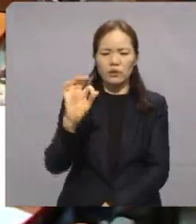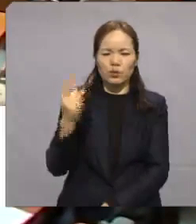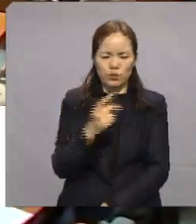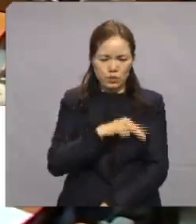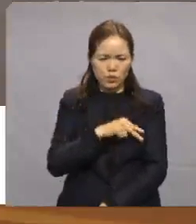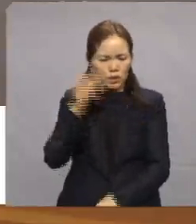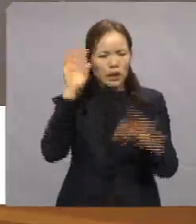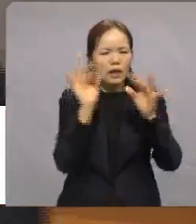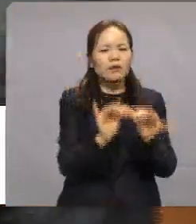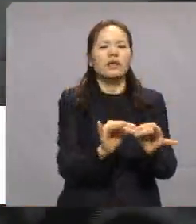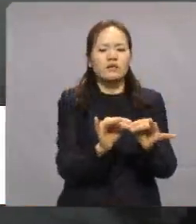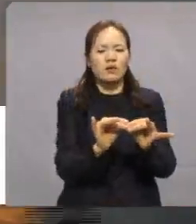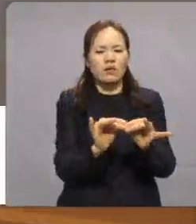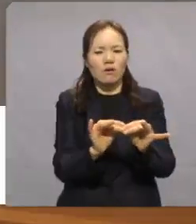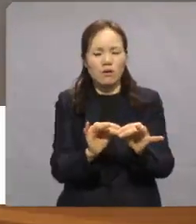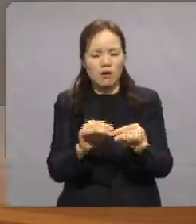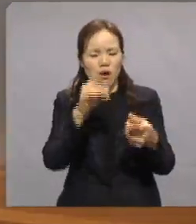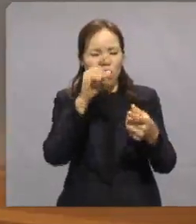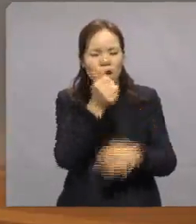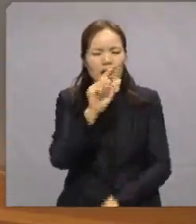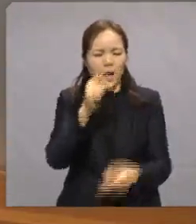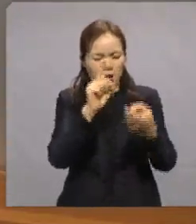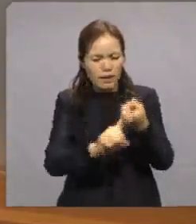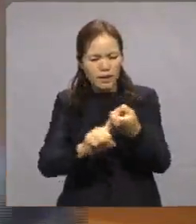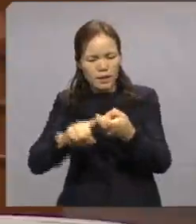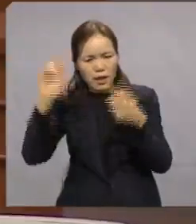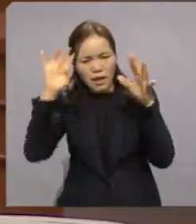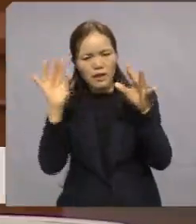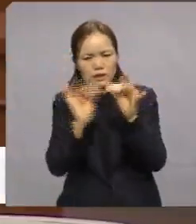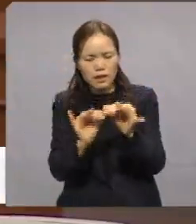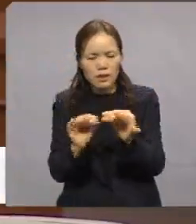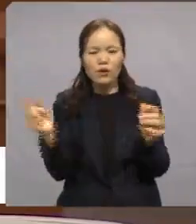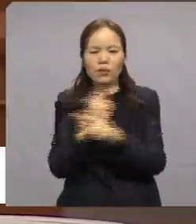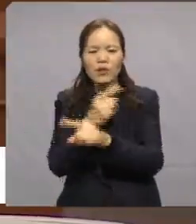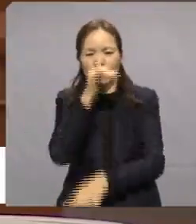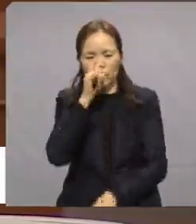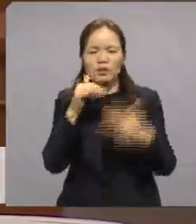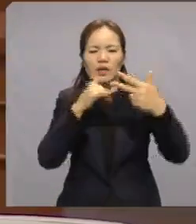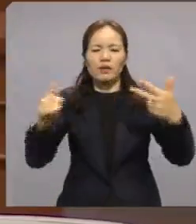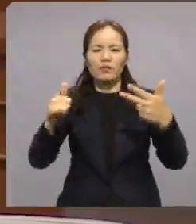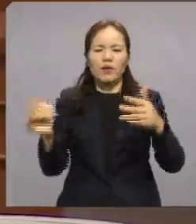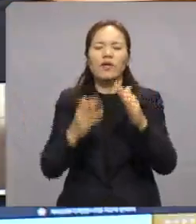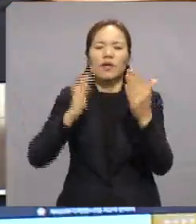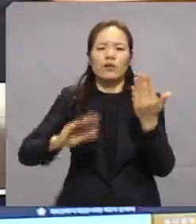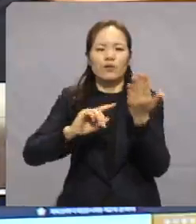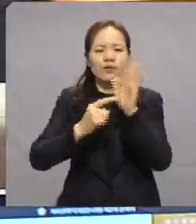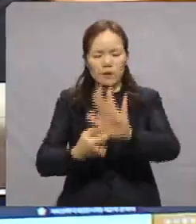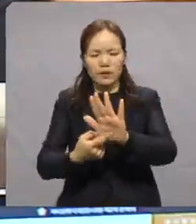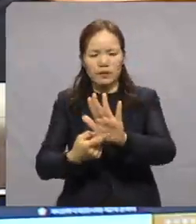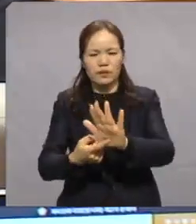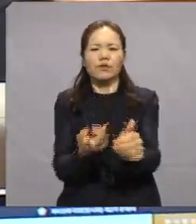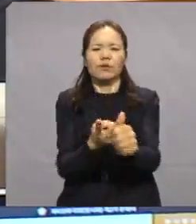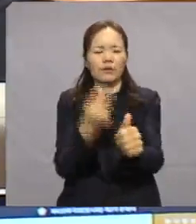친한계를 중심으로 탄핵으로 돌아서는 의원들이 늘어나고 있습니다. 현재까지 7명이 공개적으로 탄핵 찬성 입장을 밝혀